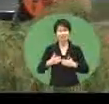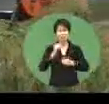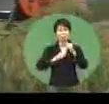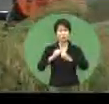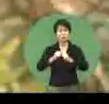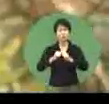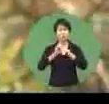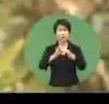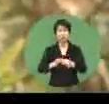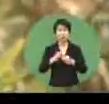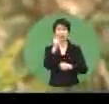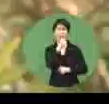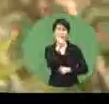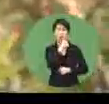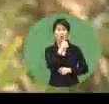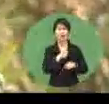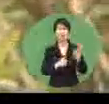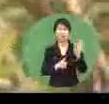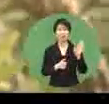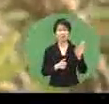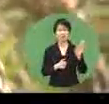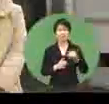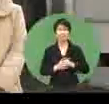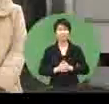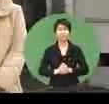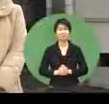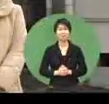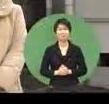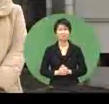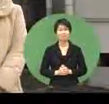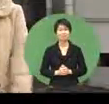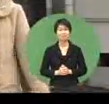り組みをご紹介します。